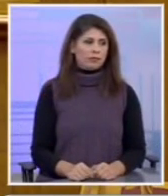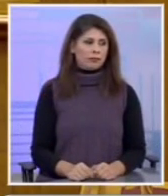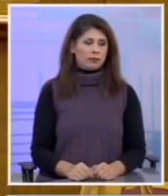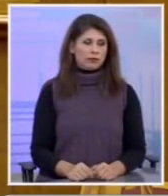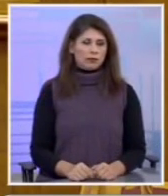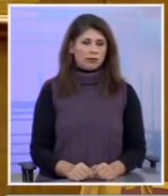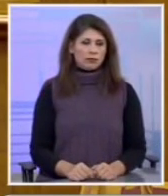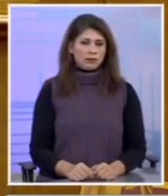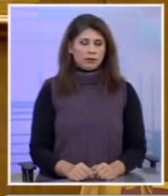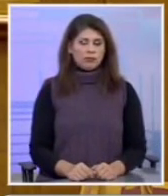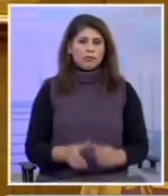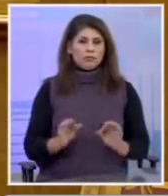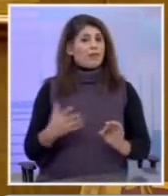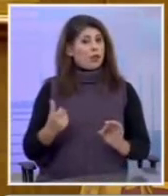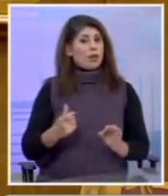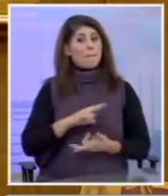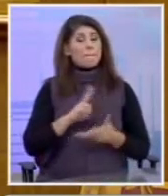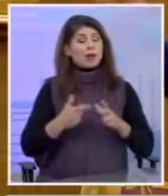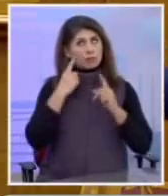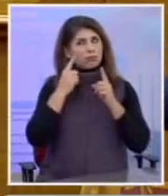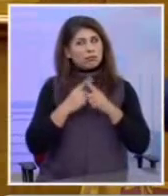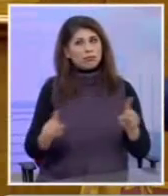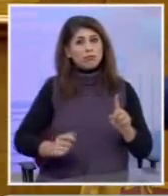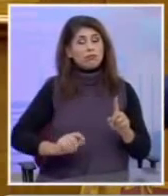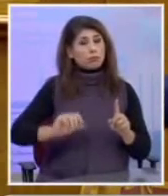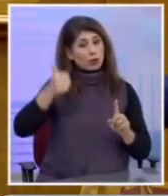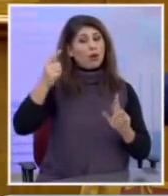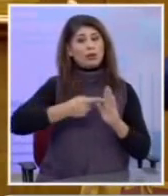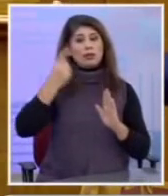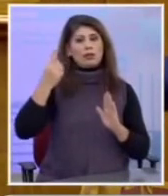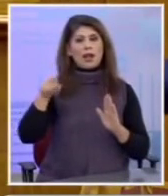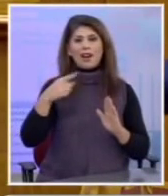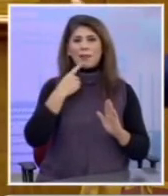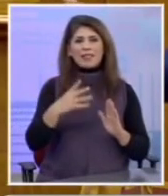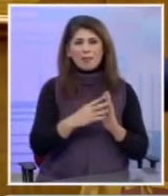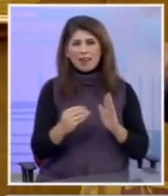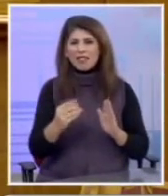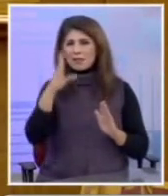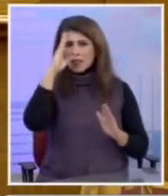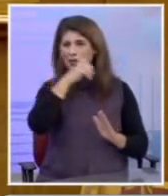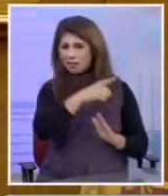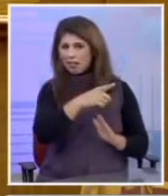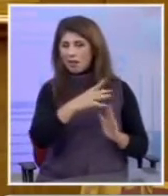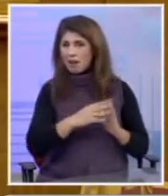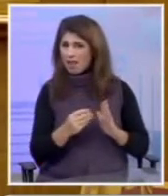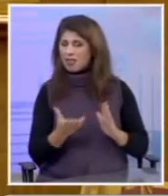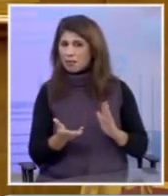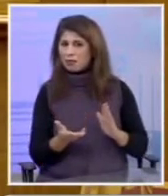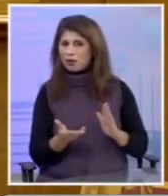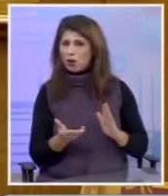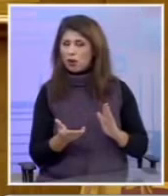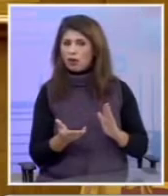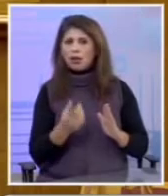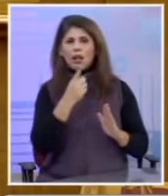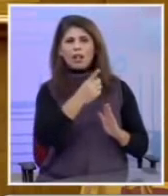Και βεβαίως αποτελούσε παγκόσμια πρωτοτυπία, αλλά αναφερθήκατε πριν ως παράδειγμα στις ΗΠΑ.